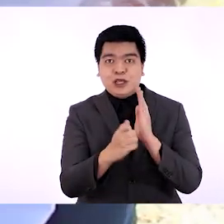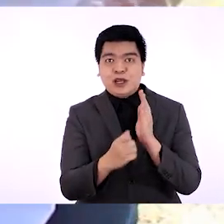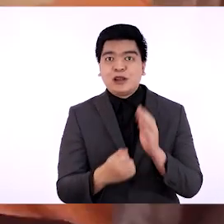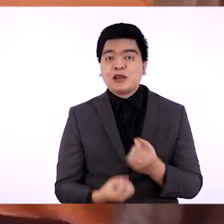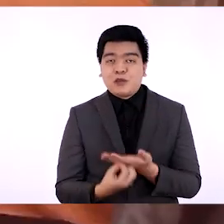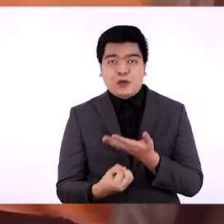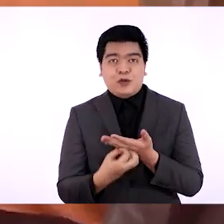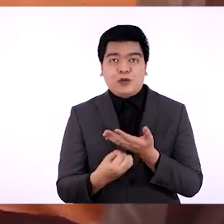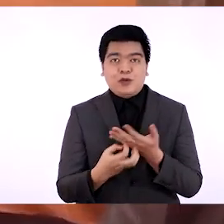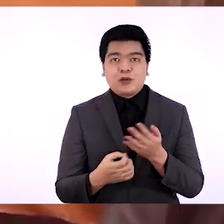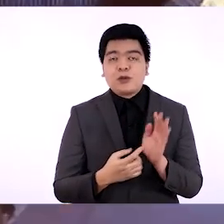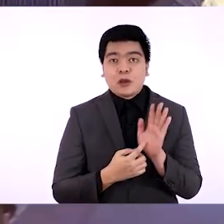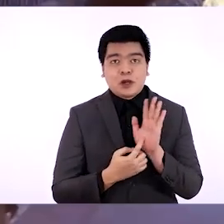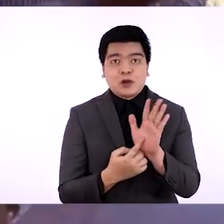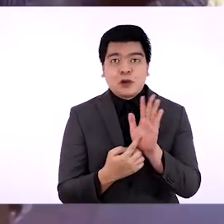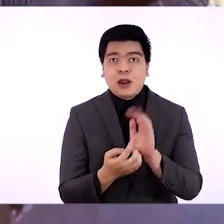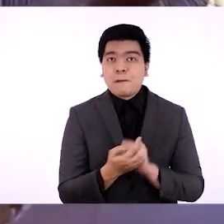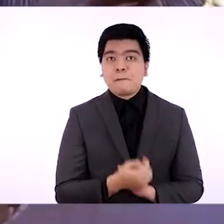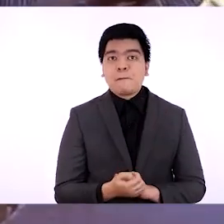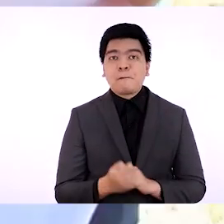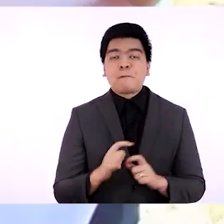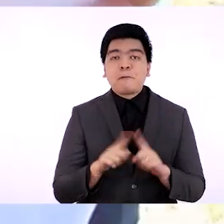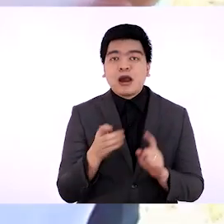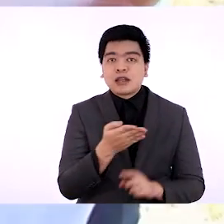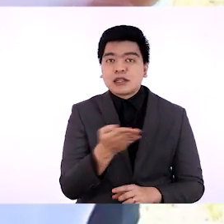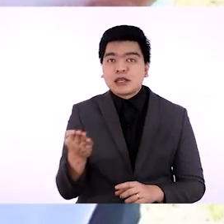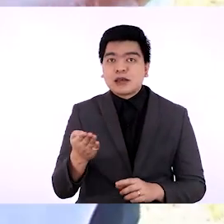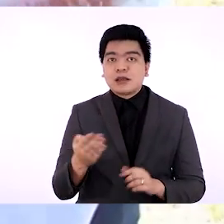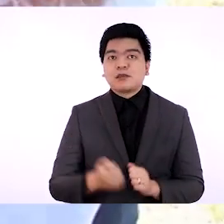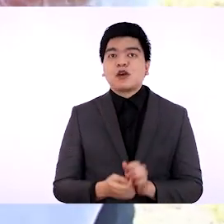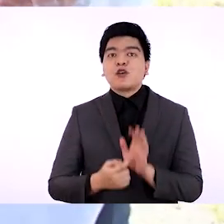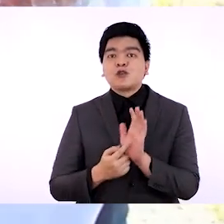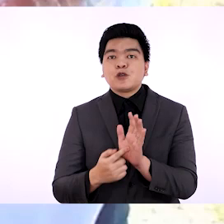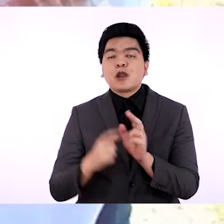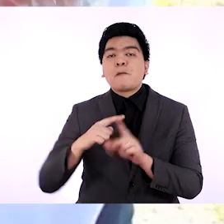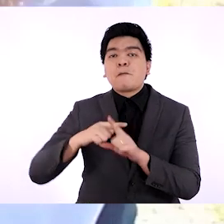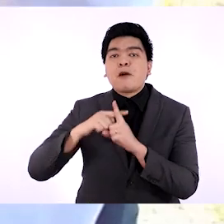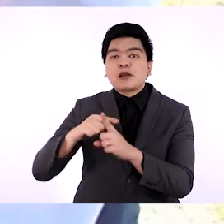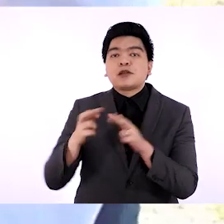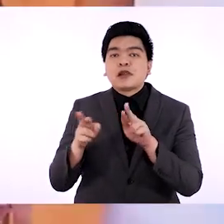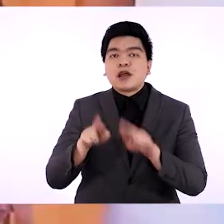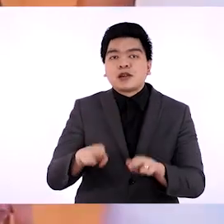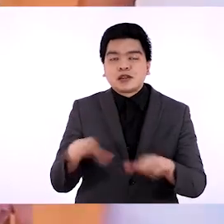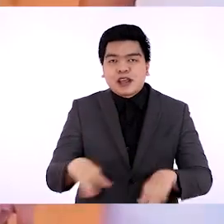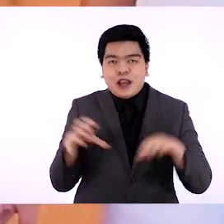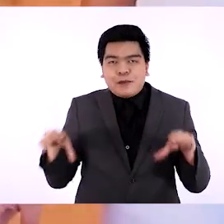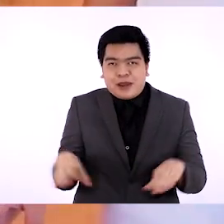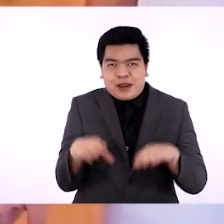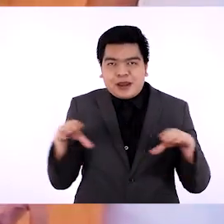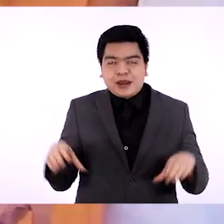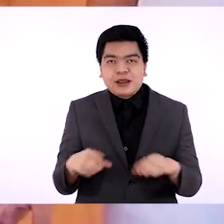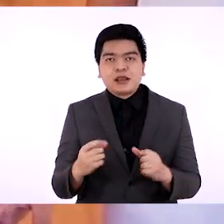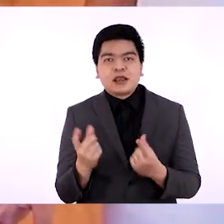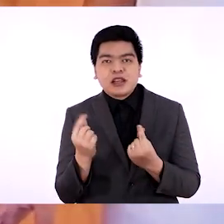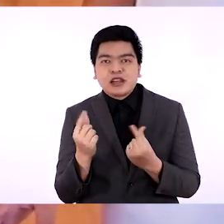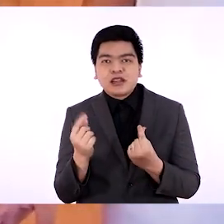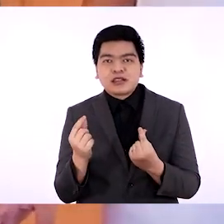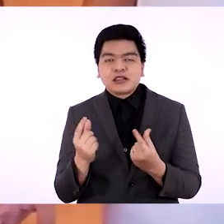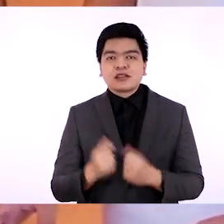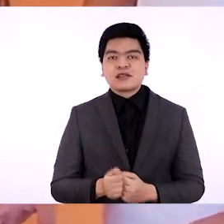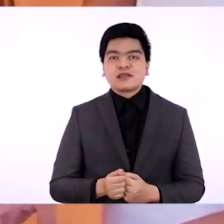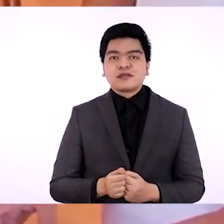presentation ang kanilang naibahagi, kundi ang kanilang positibong pagtugon sa aktibidad. Ang isinagawa po